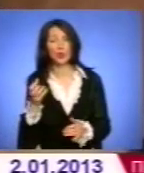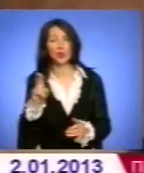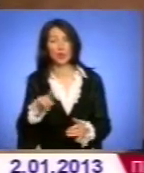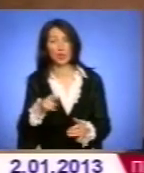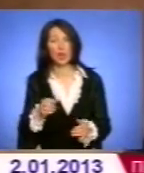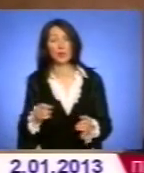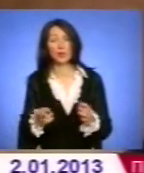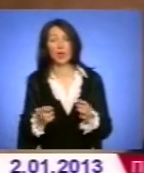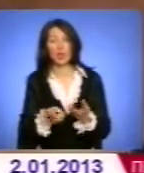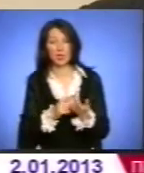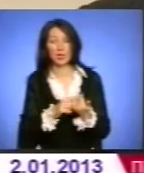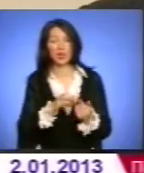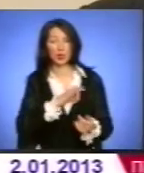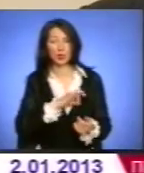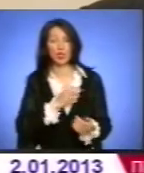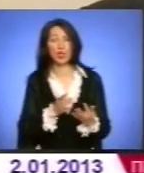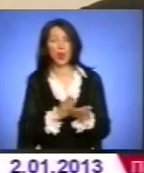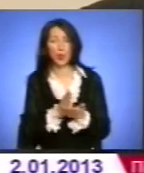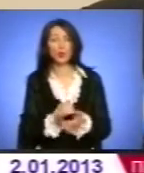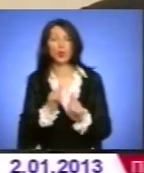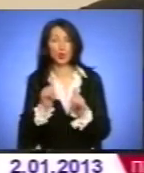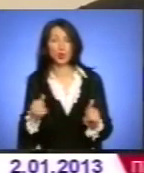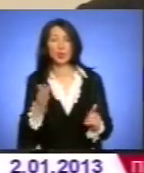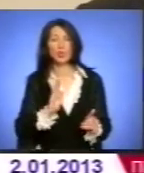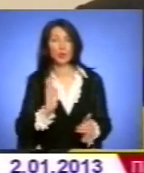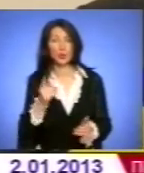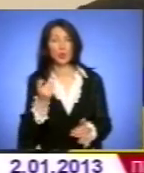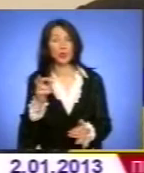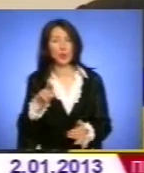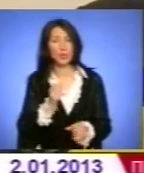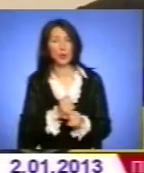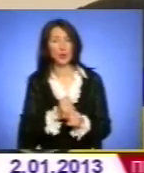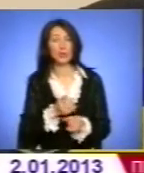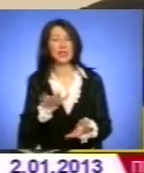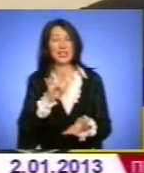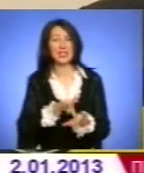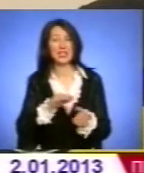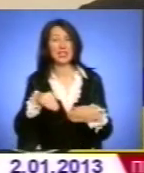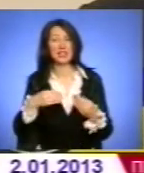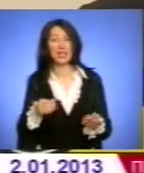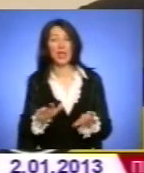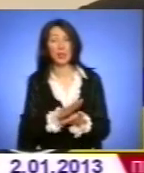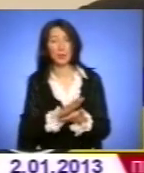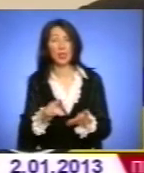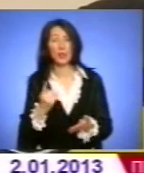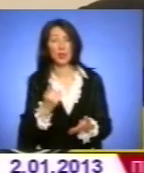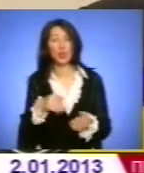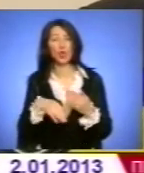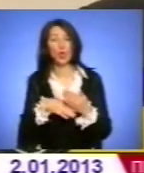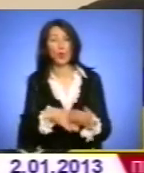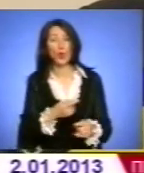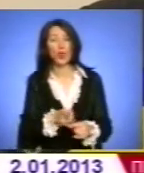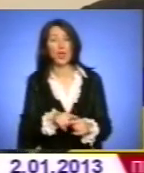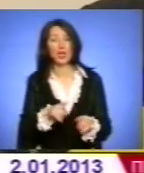послуг розширюється. У нас буде з 1 січня працювати центр надання безоплатної первинної допомоги,